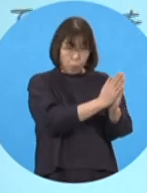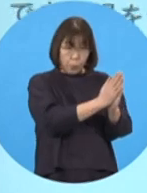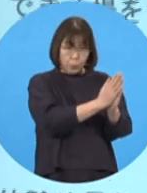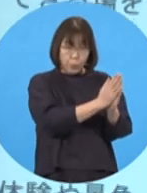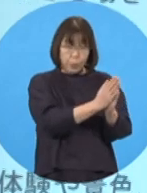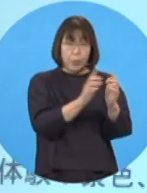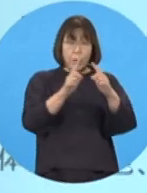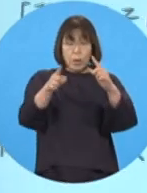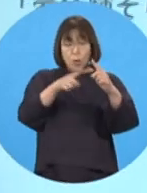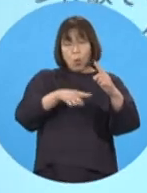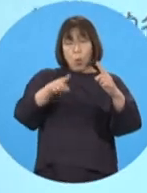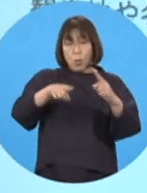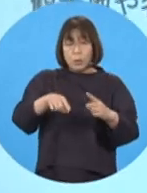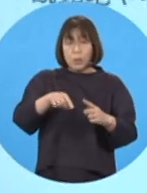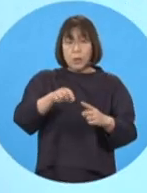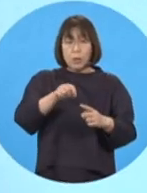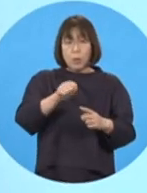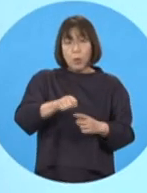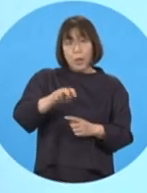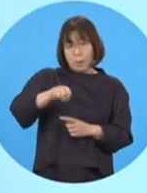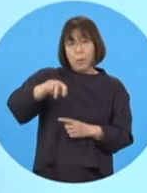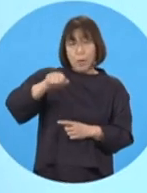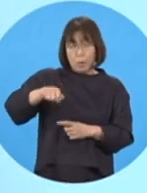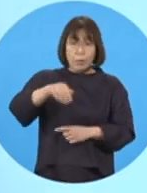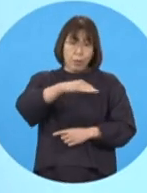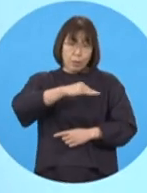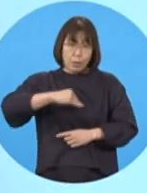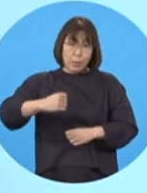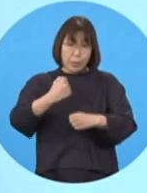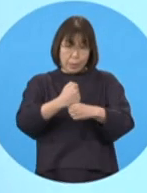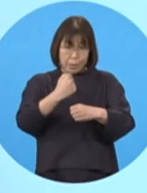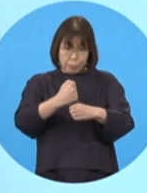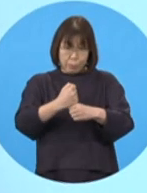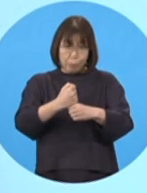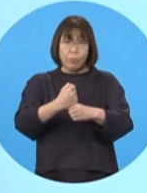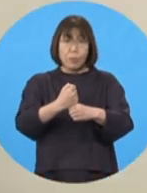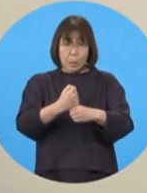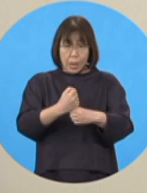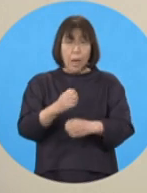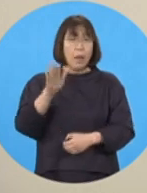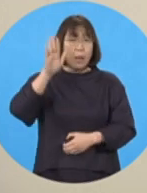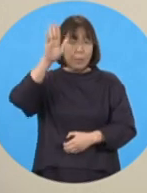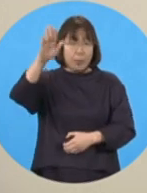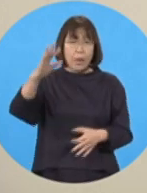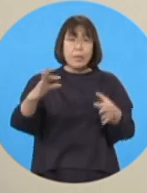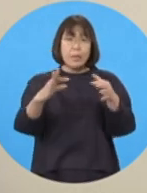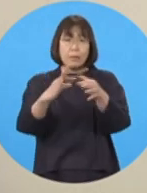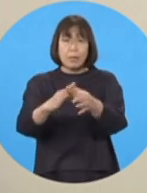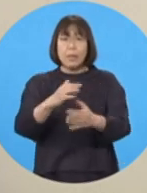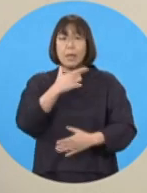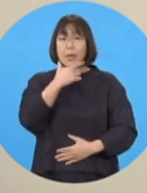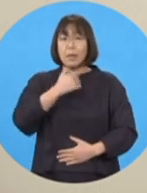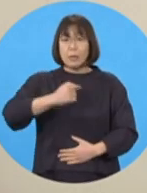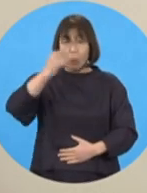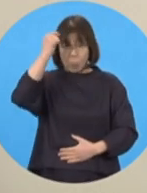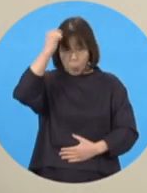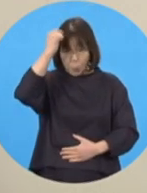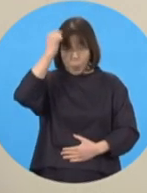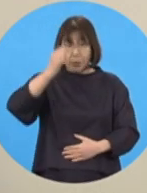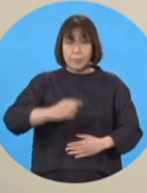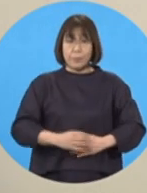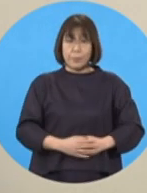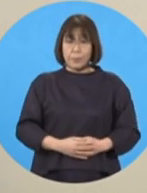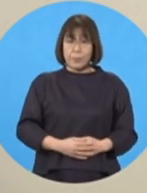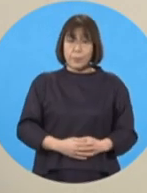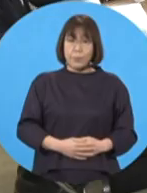頼んで、公式インスタなども自分たちで作って未来につなげていけるようにできればいいなと思